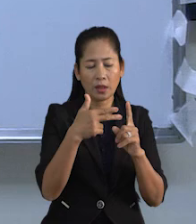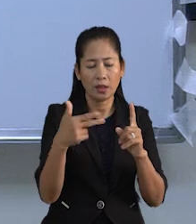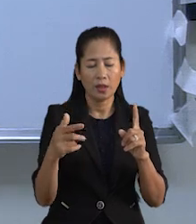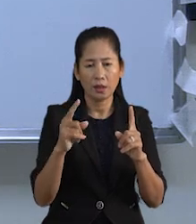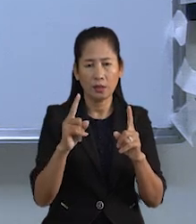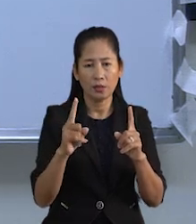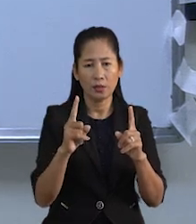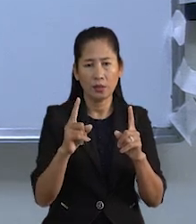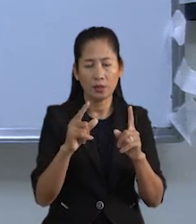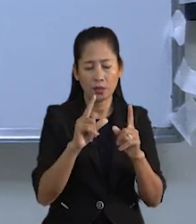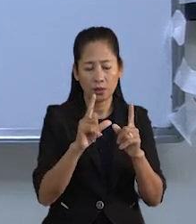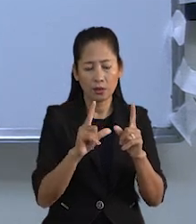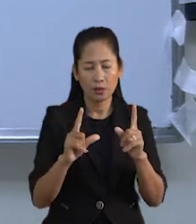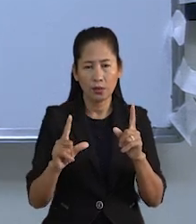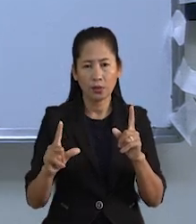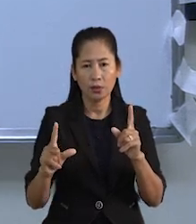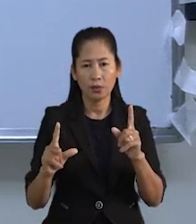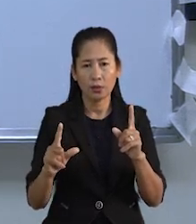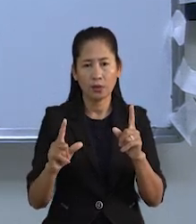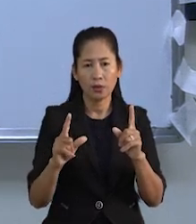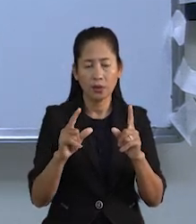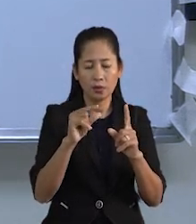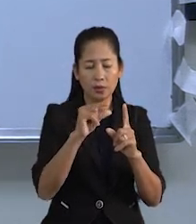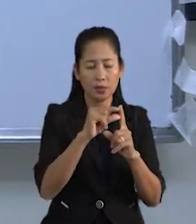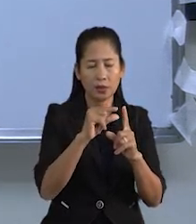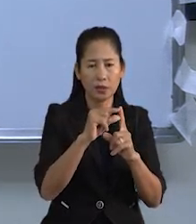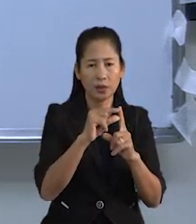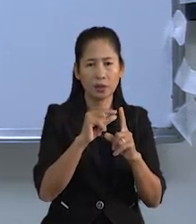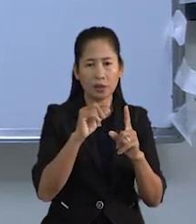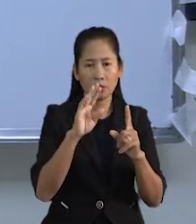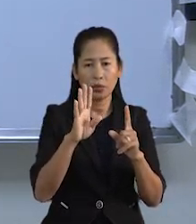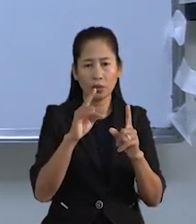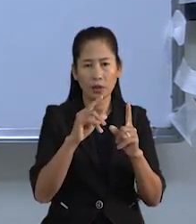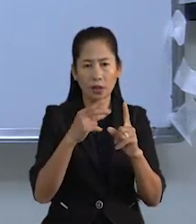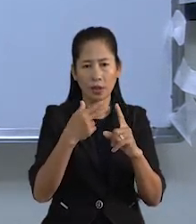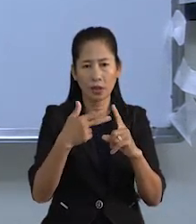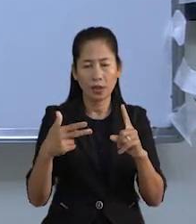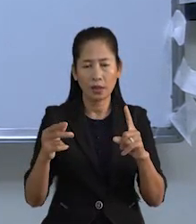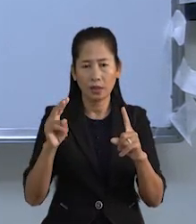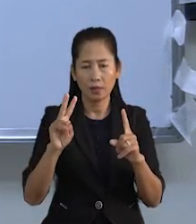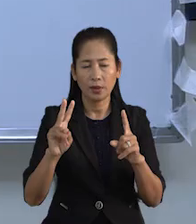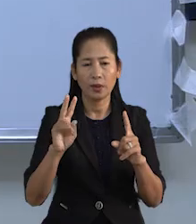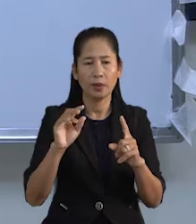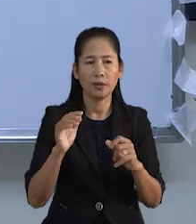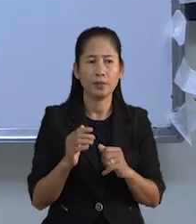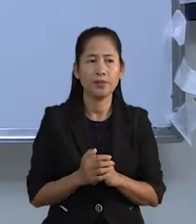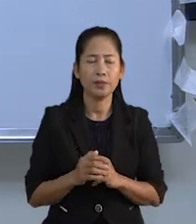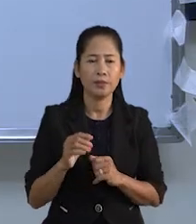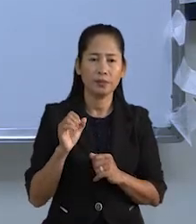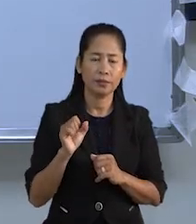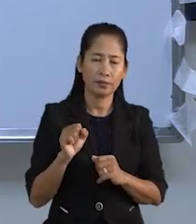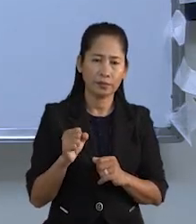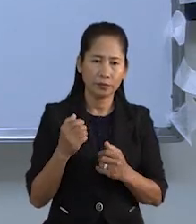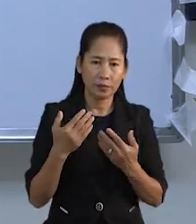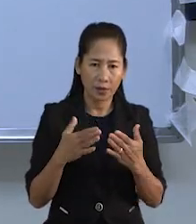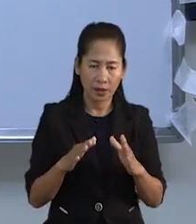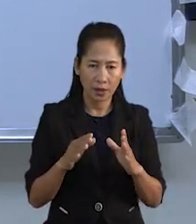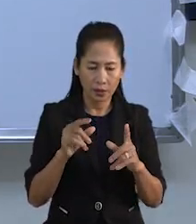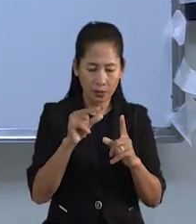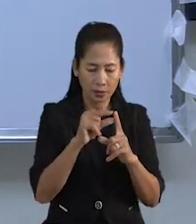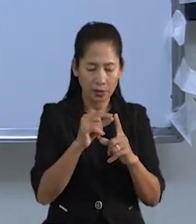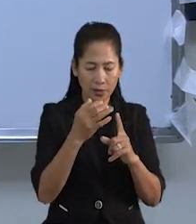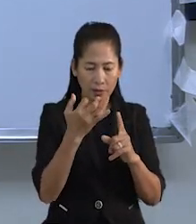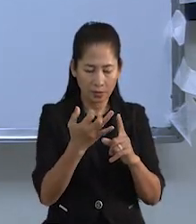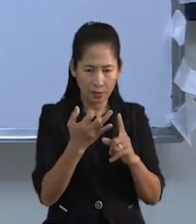1ត្រូវជួនជាមួយនឹងព្យាងទី4នៅក្នុងឃ្លាទី2ណាកូនណាបាទហើយនឹងព្យា